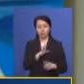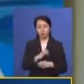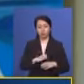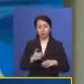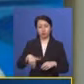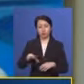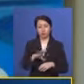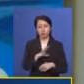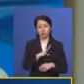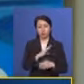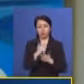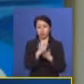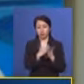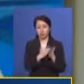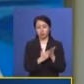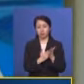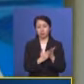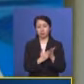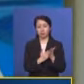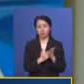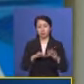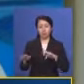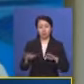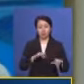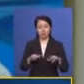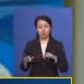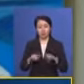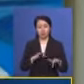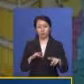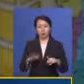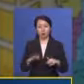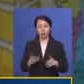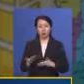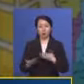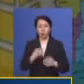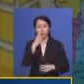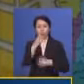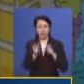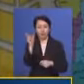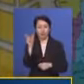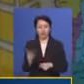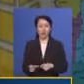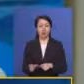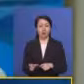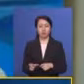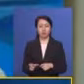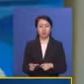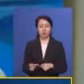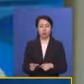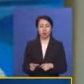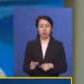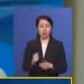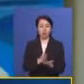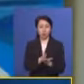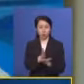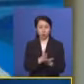все необычное, все движение, подходят иностранцы. Отдаешь честь, несли службу